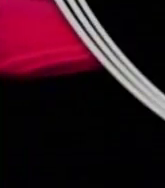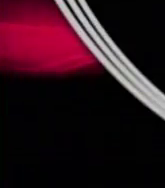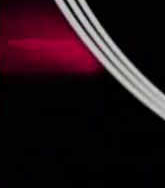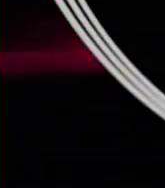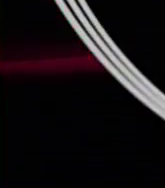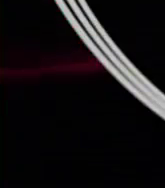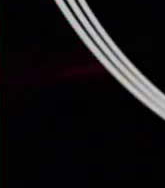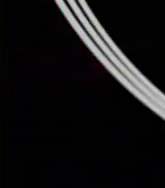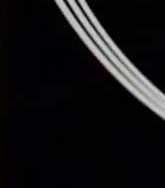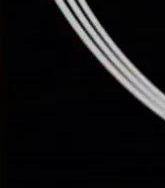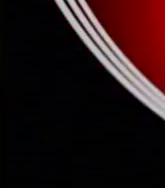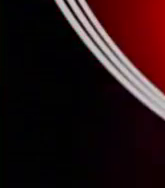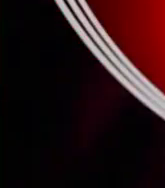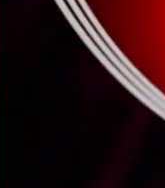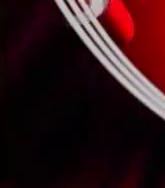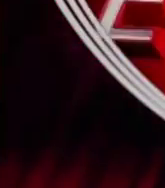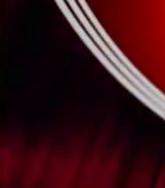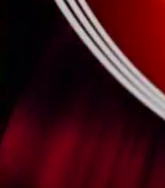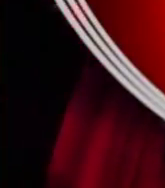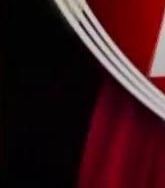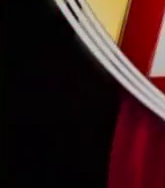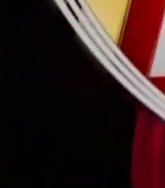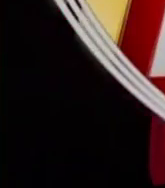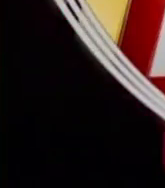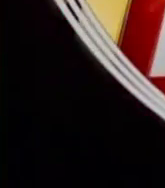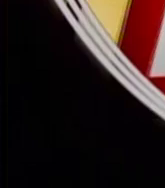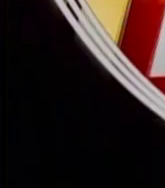Hot News Express।